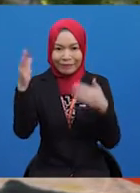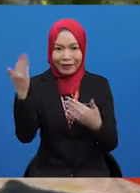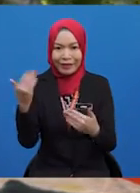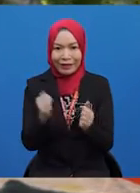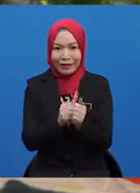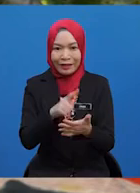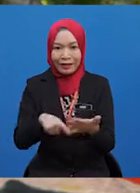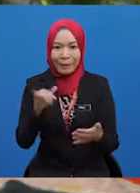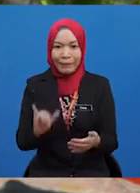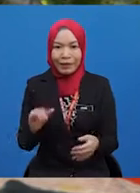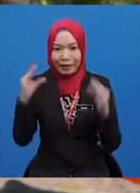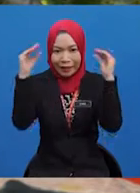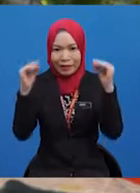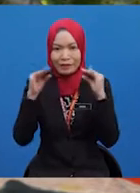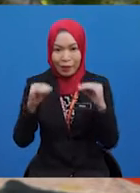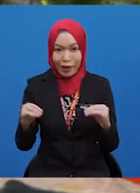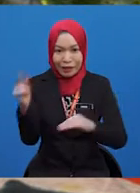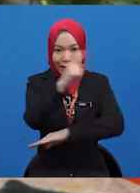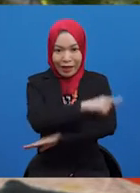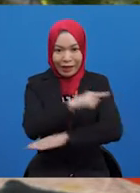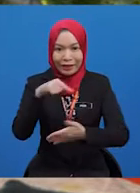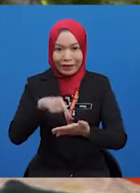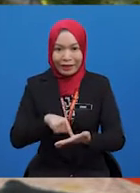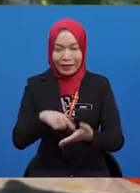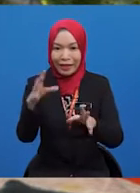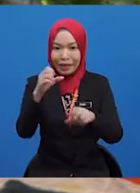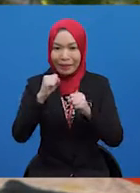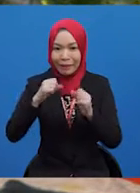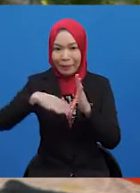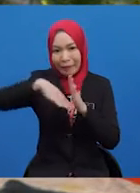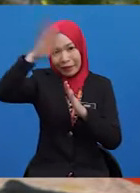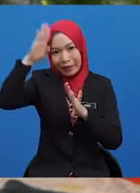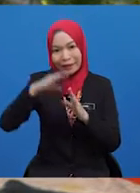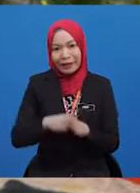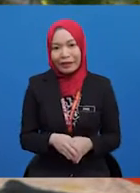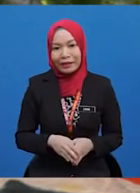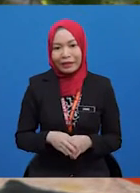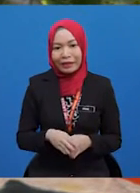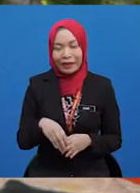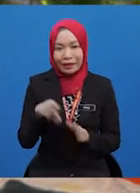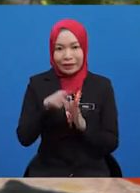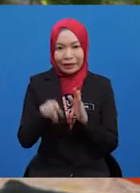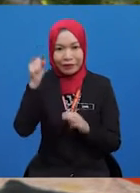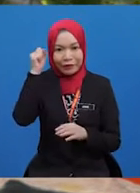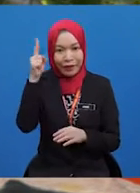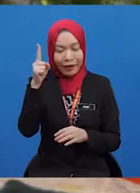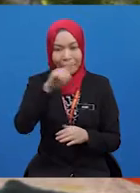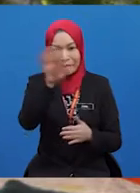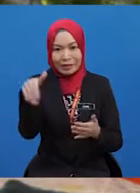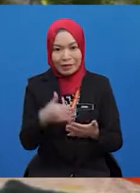dengan apa yang cikgu ajar pada hari ini dapat meningkatkan mutu kefahaman murid